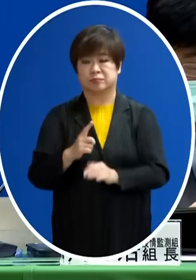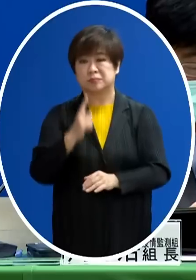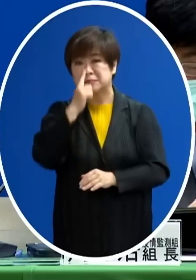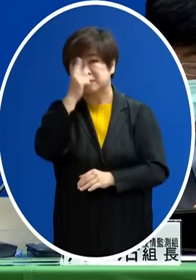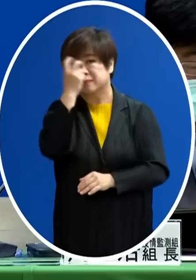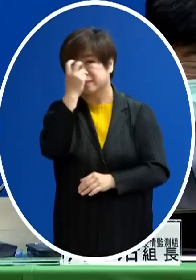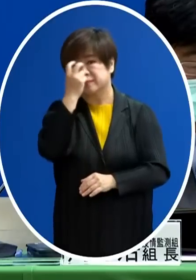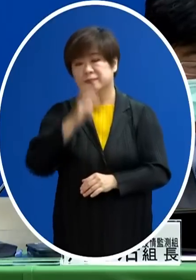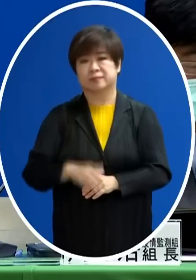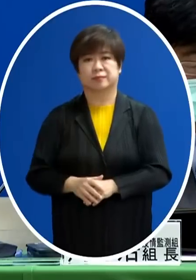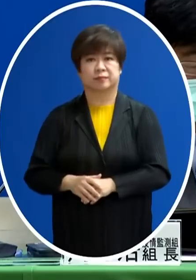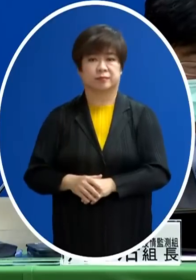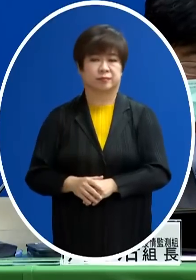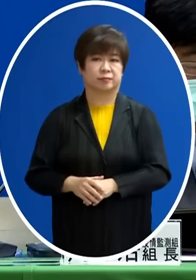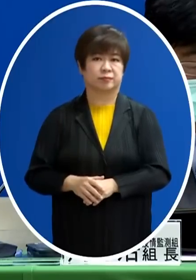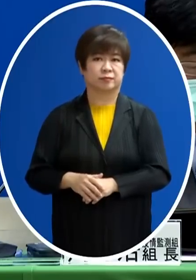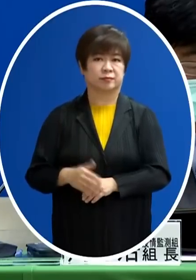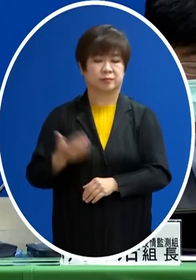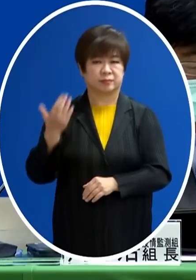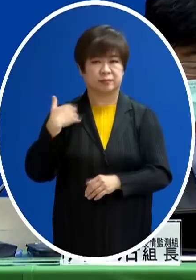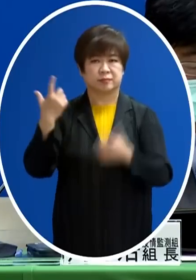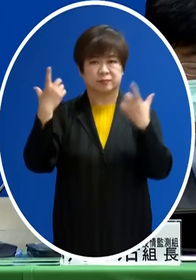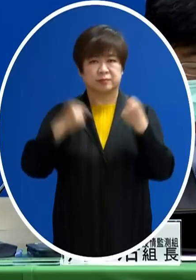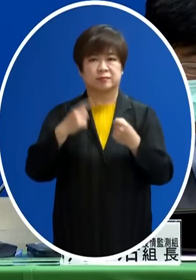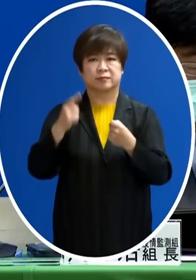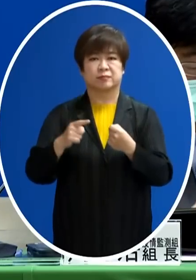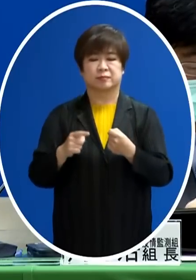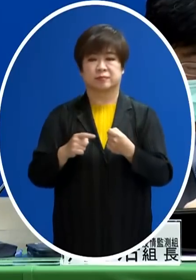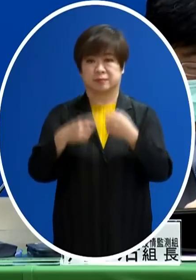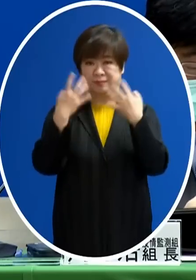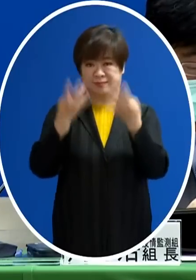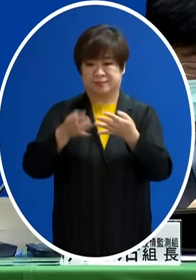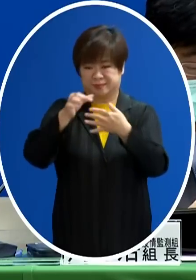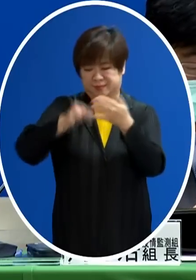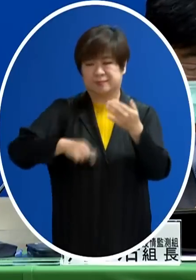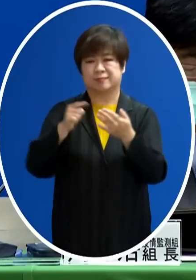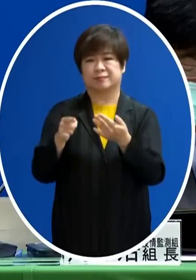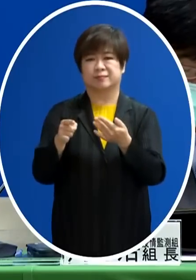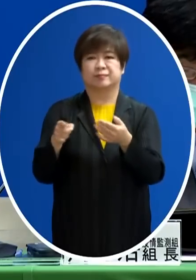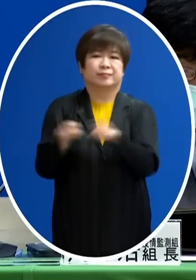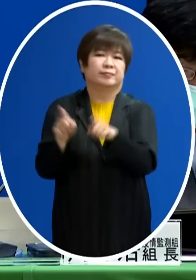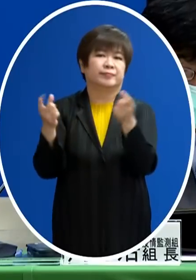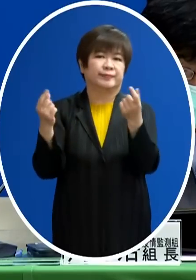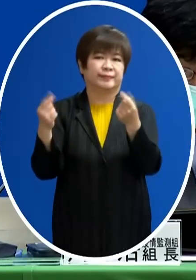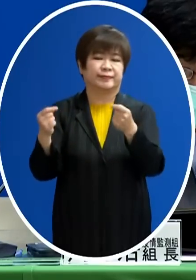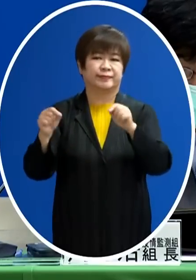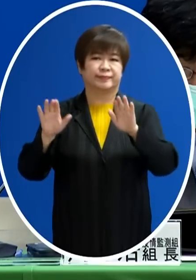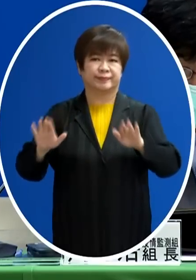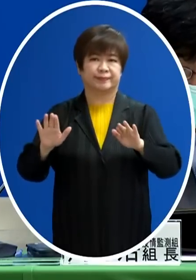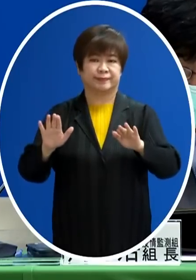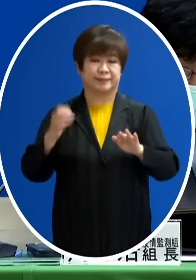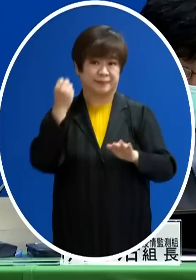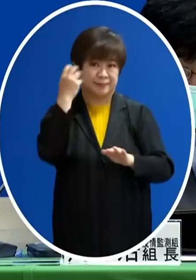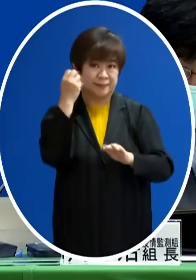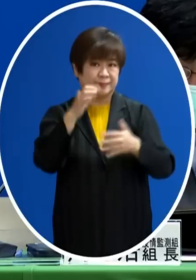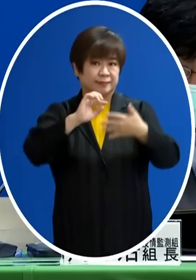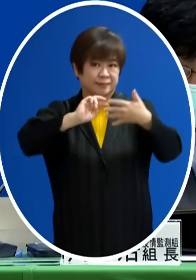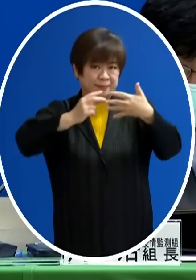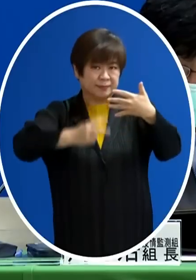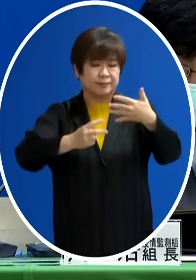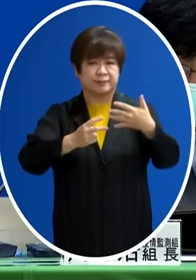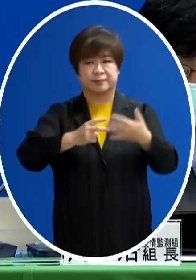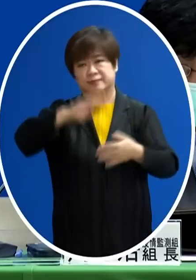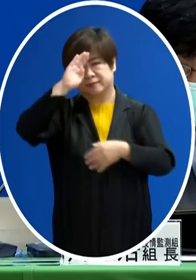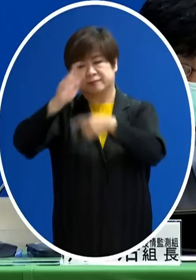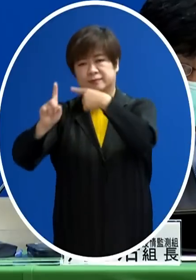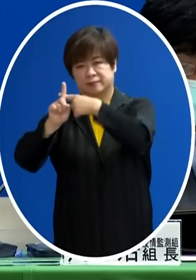的话哦，先前是跟这个解隔条件有绑在一起哦。那现行来讲，我们会修改成就是说，确诊